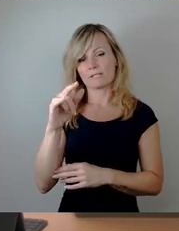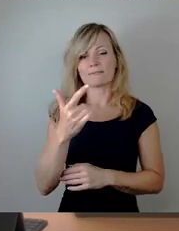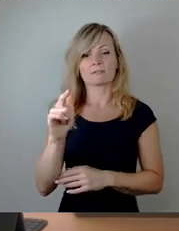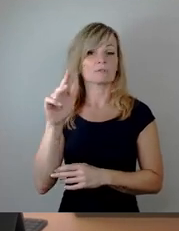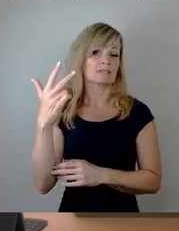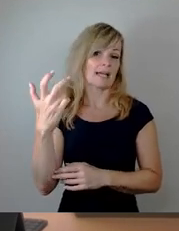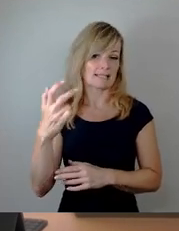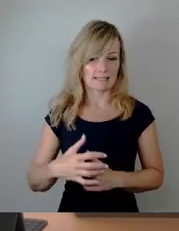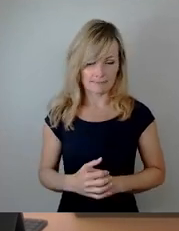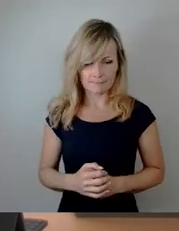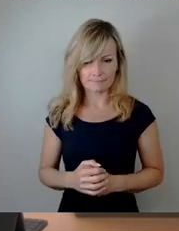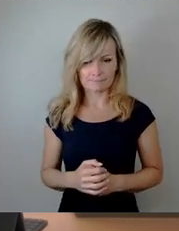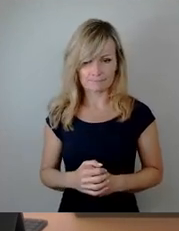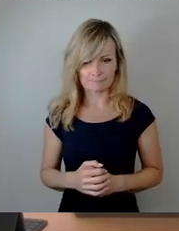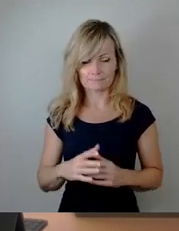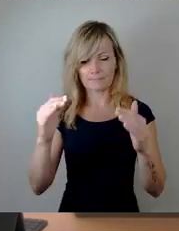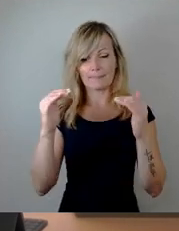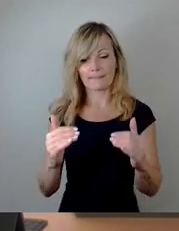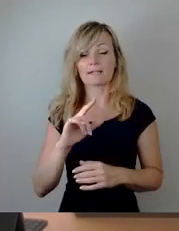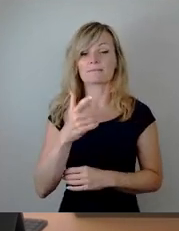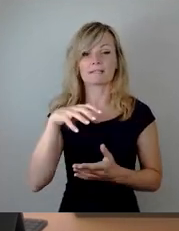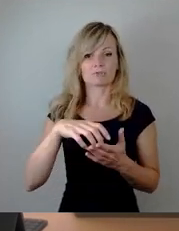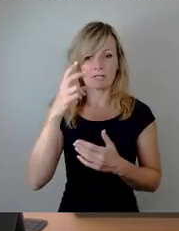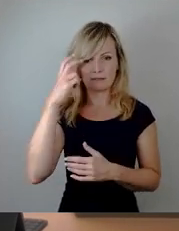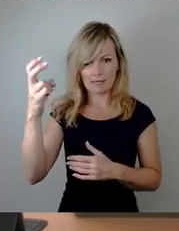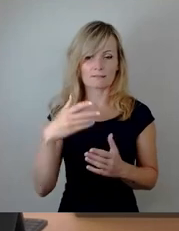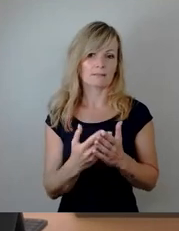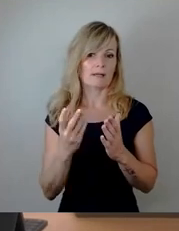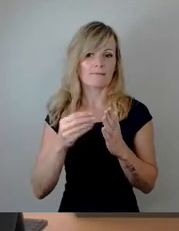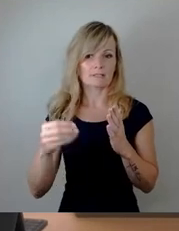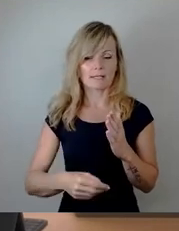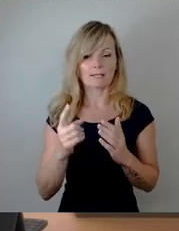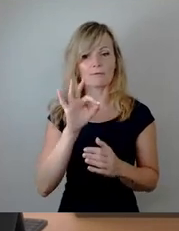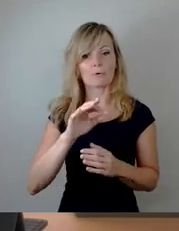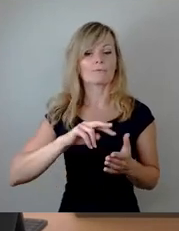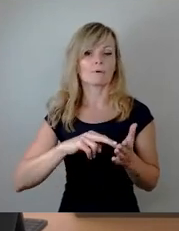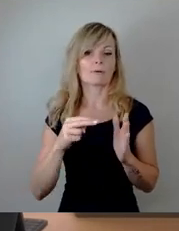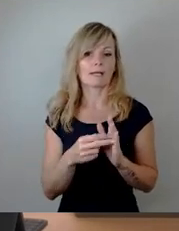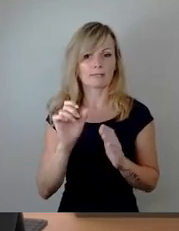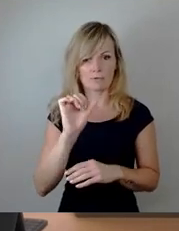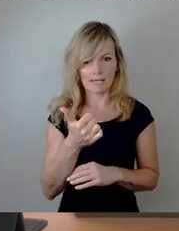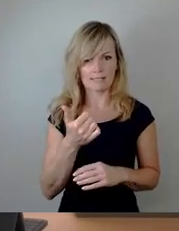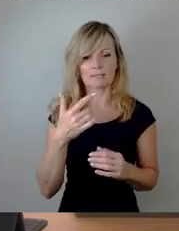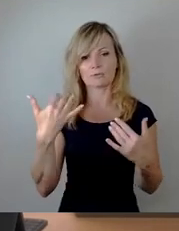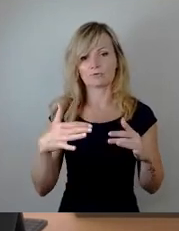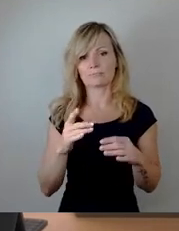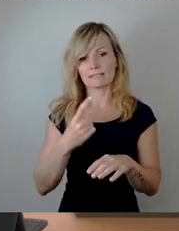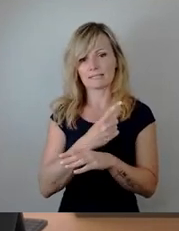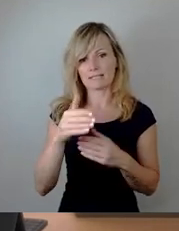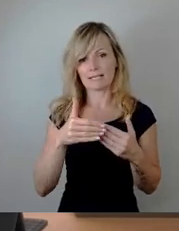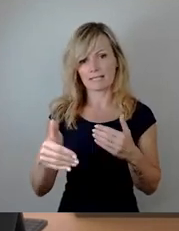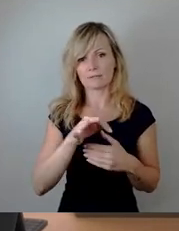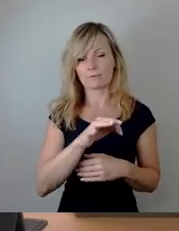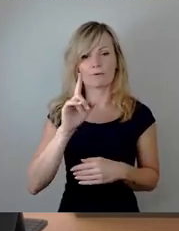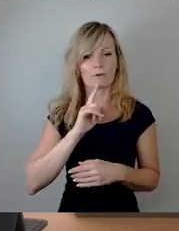31.07.2030. Zweitens, der Stadtrat nimmt die Verträge zur Vorbereitung der ersten Spielzeit für Frau Ulrike